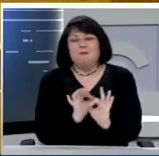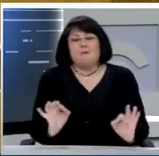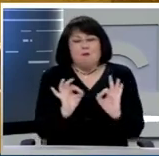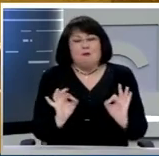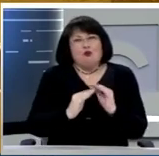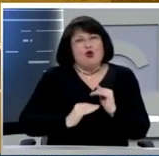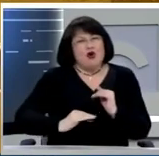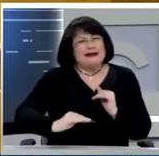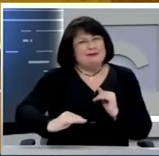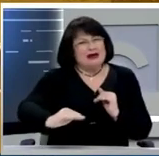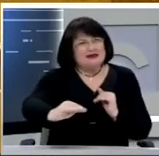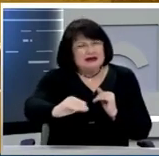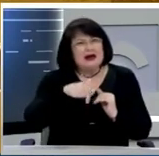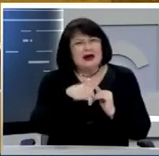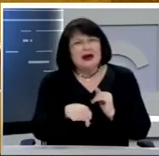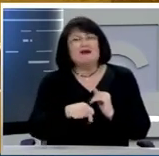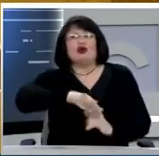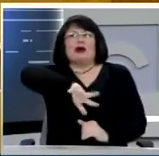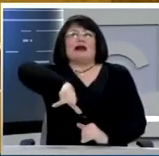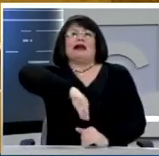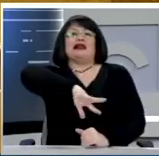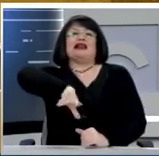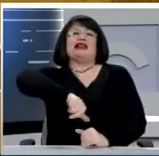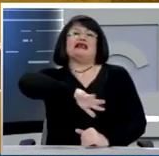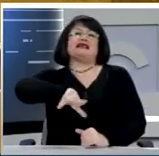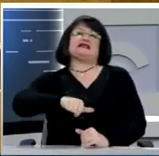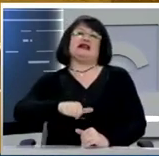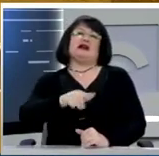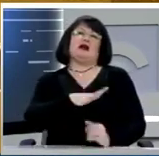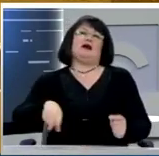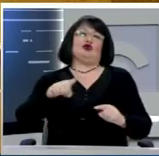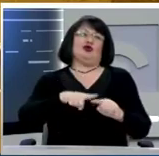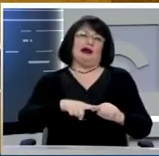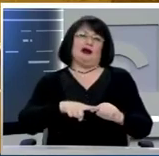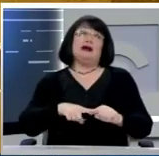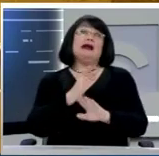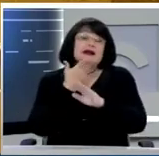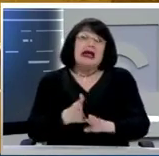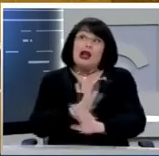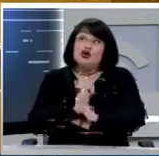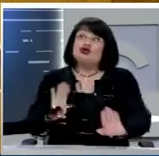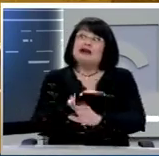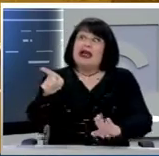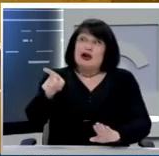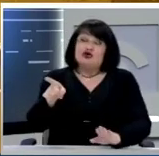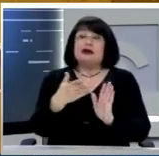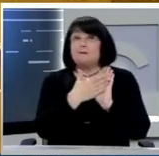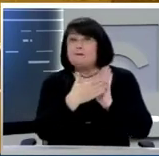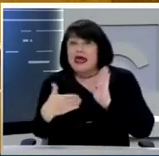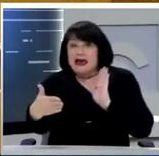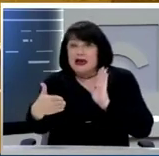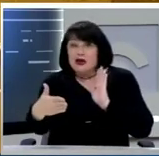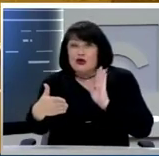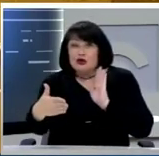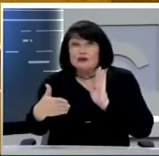για να γίνει αυτή η ληστεία του κόπου του ελληνικού λαού. Και έγινε και την περίοδο την